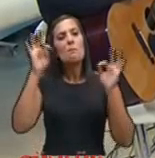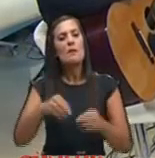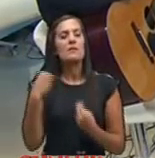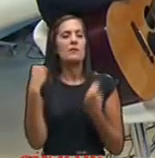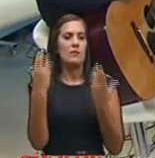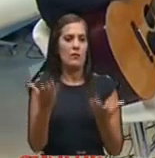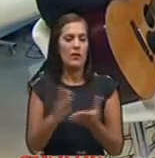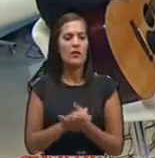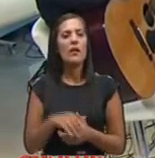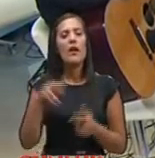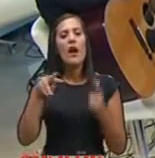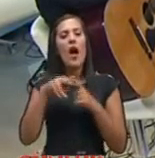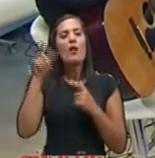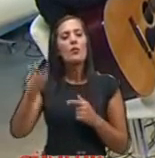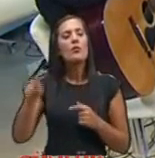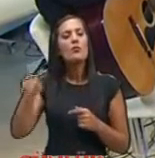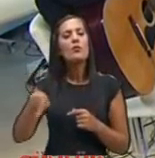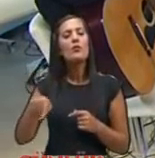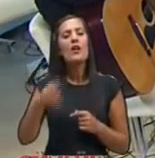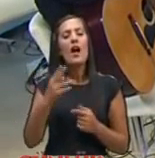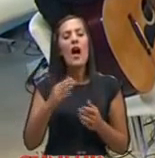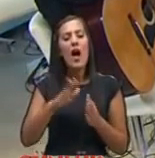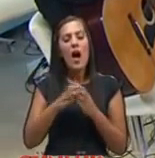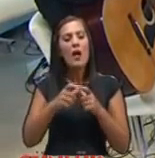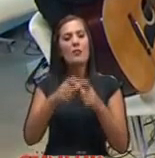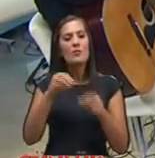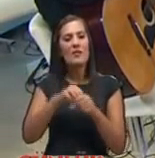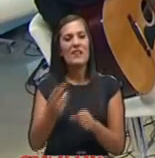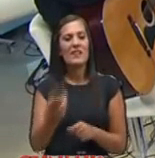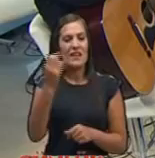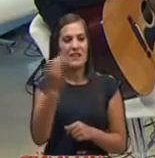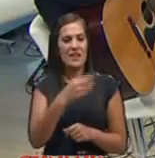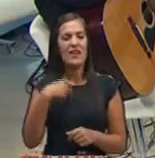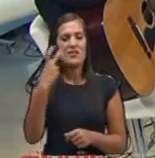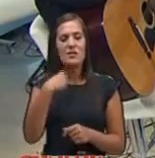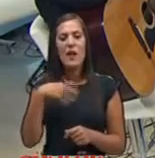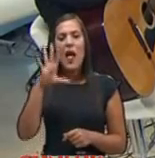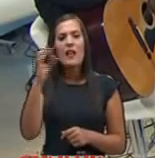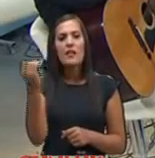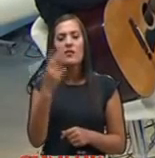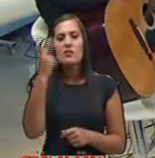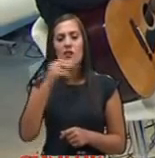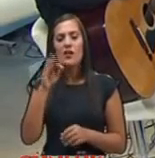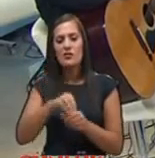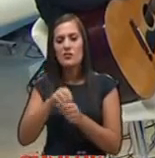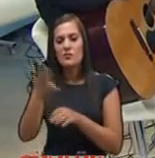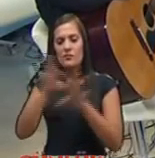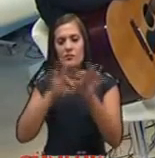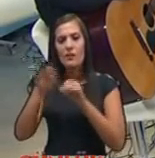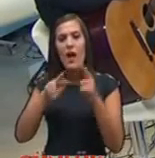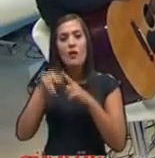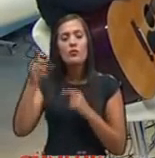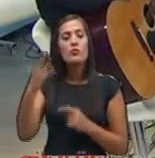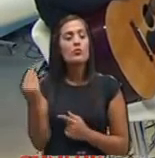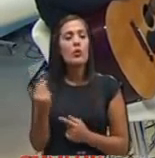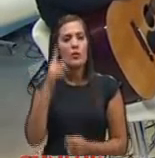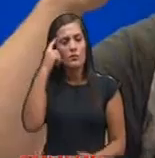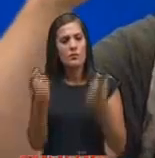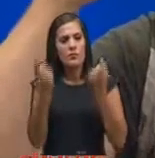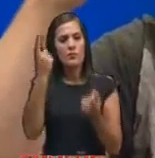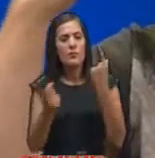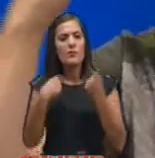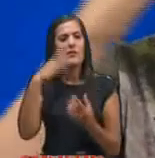benim mutlaka, fikrim. Mutlaka. Ben hayatımdan memnunum. Değil mi? Bence aynen, de. Aynen. Gayet vallahi iyi. Peki bu albümü hazırlarken çıkış noktamız